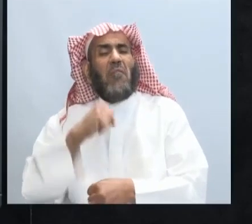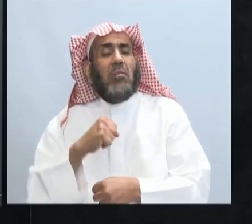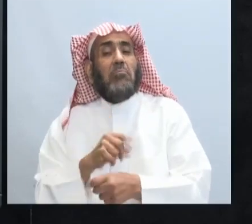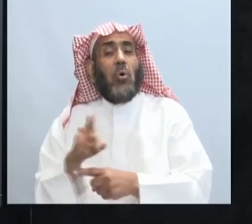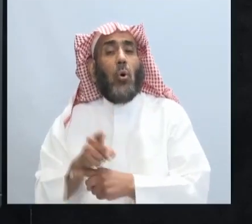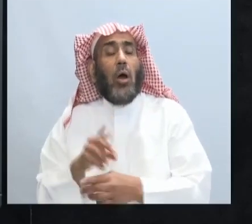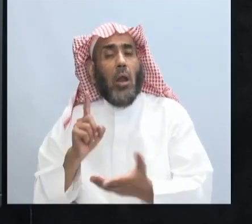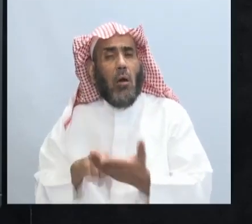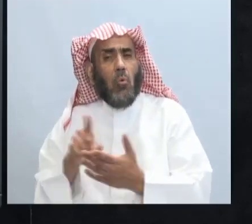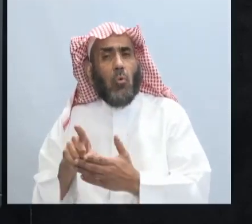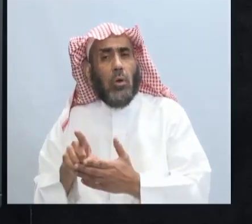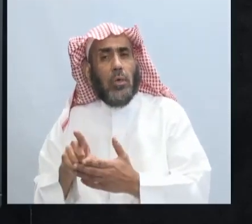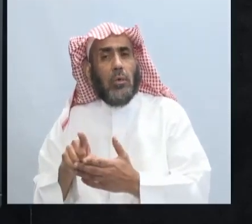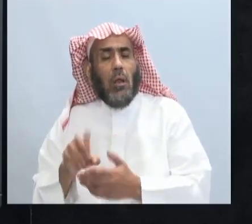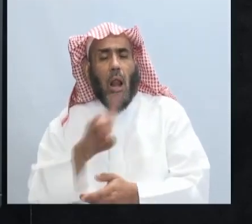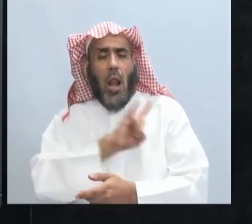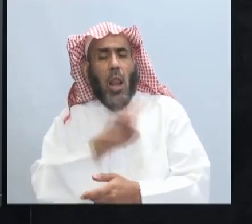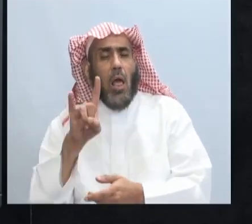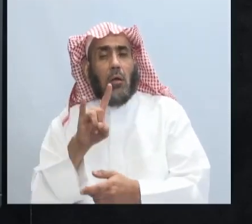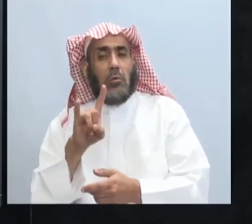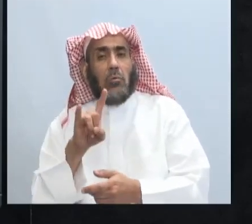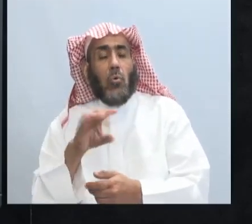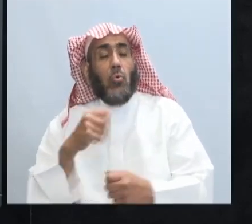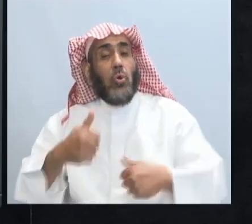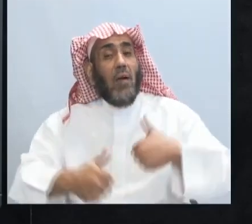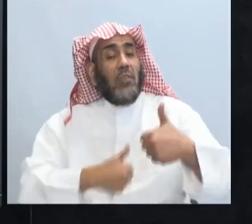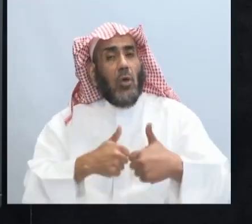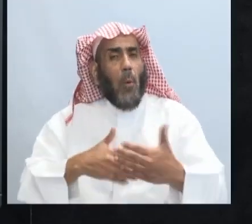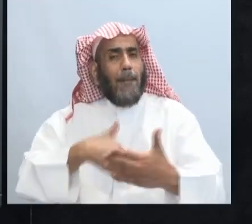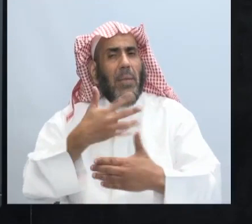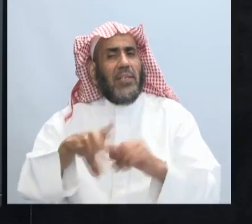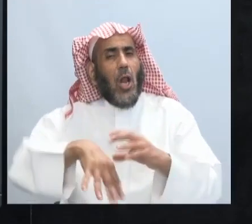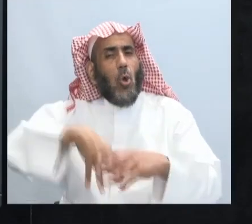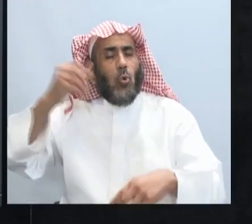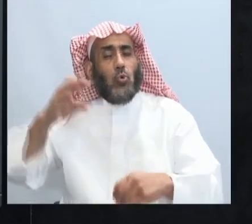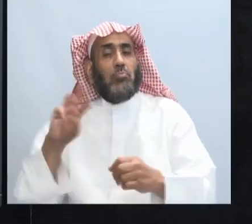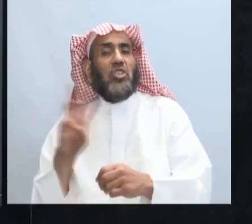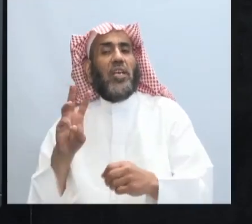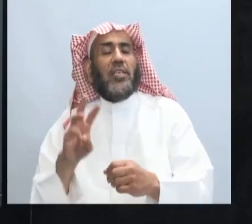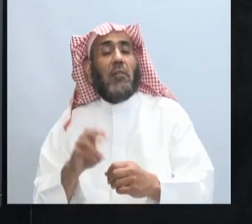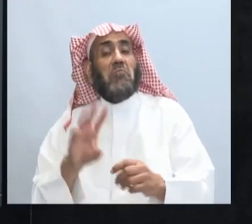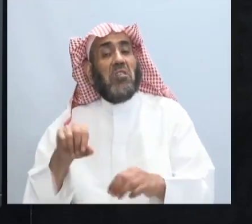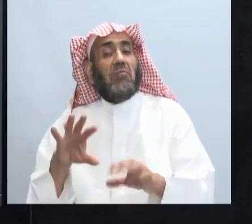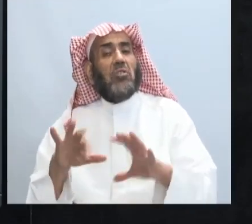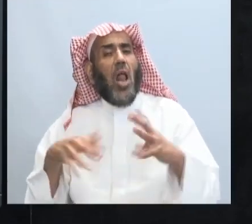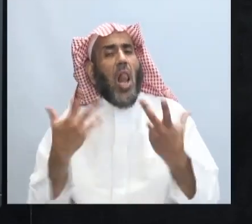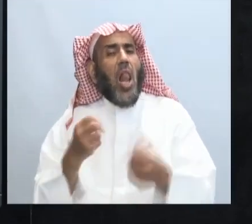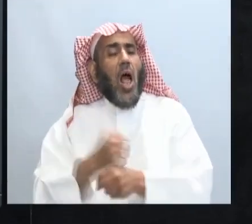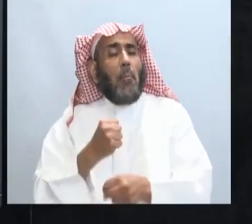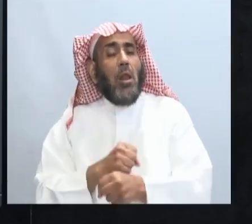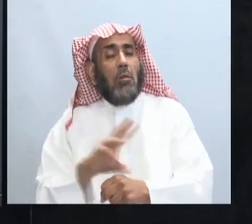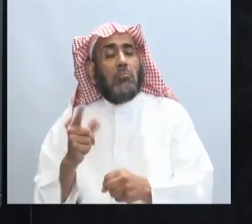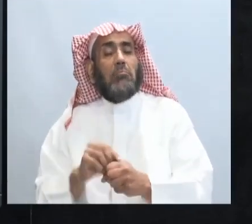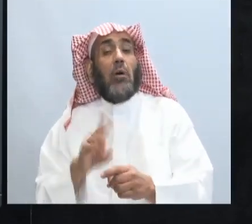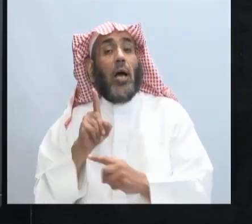وهو ان انه الا ينافسه بعد الخروج من شركته في نفس النشاط الذي كان عنده